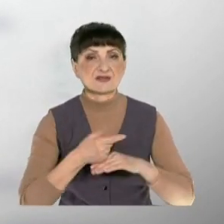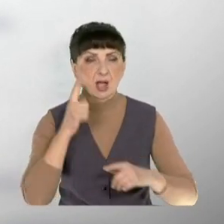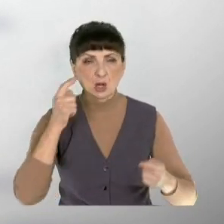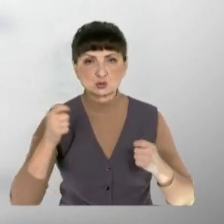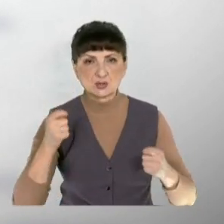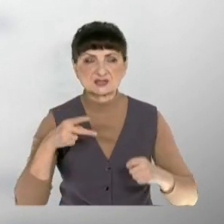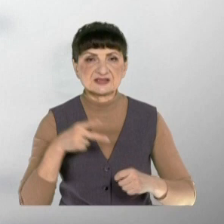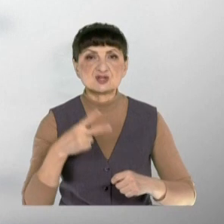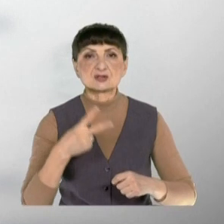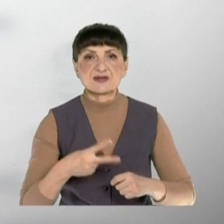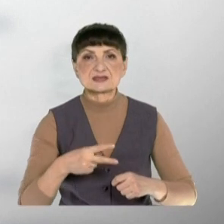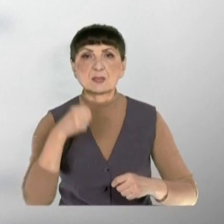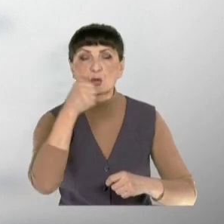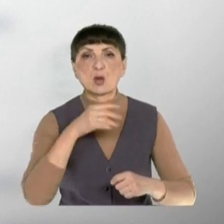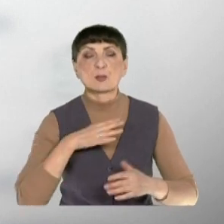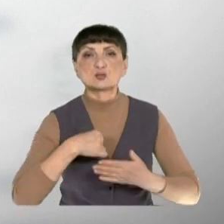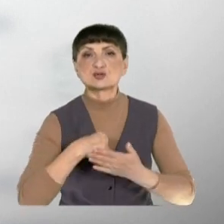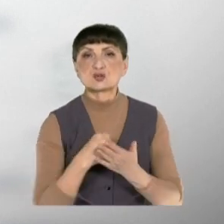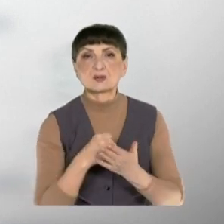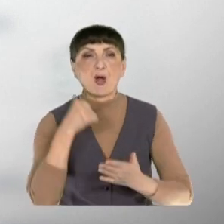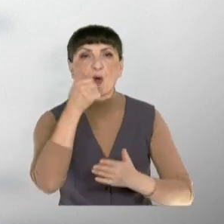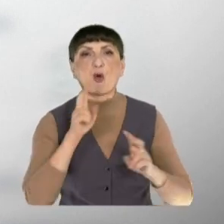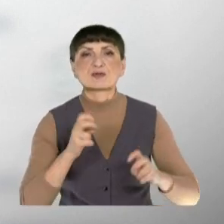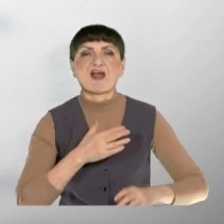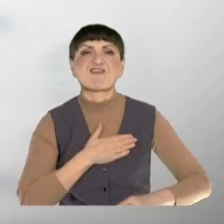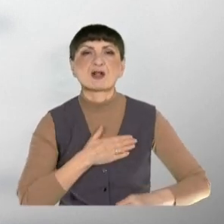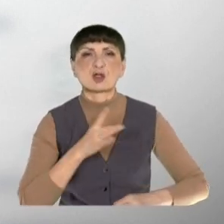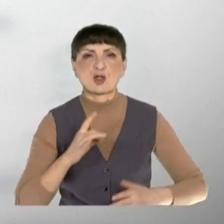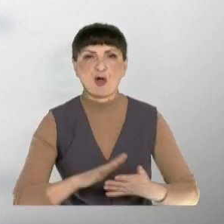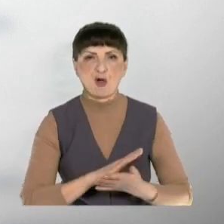государства 2020 был учрежден годом волонтеров.